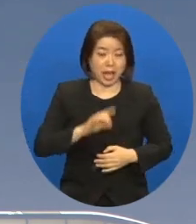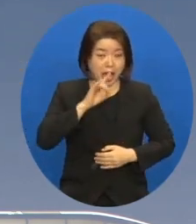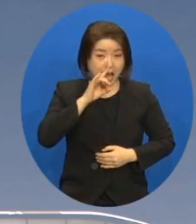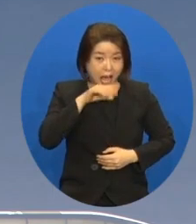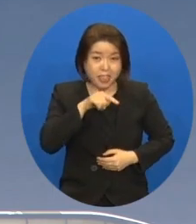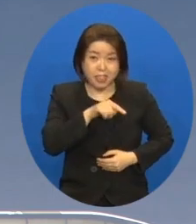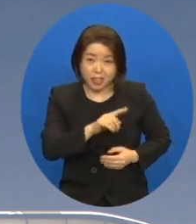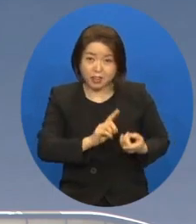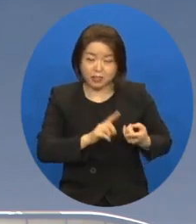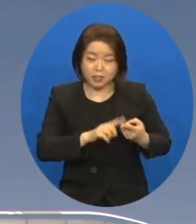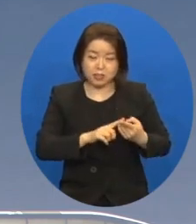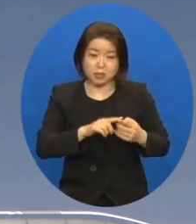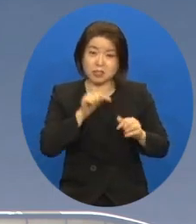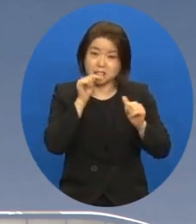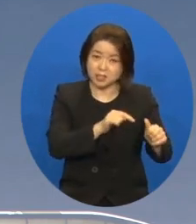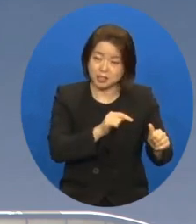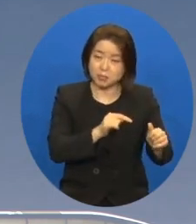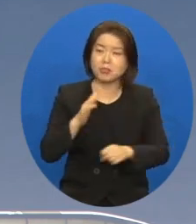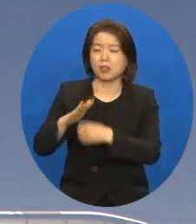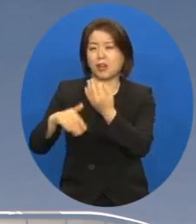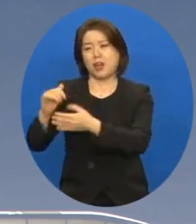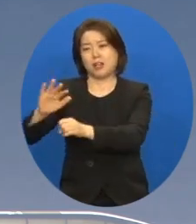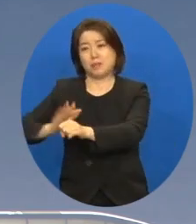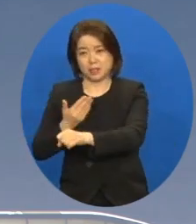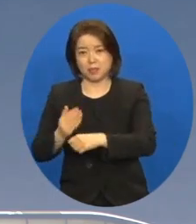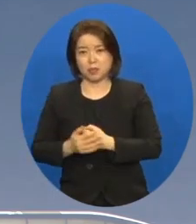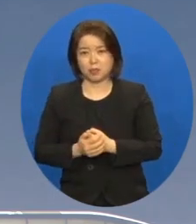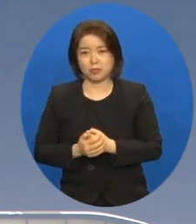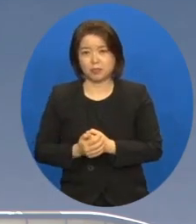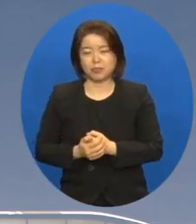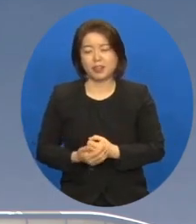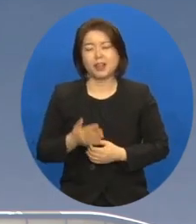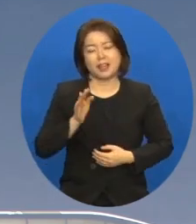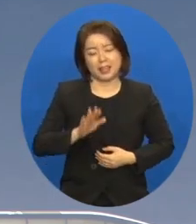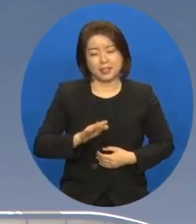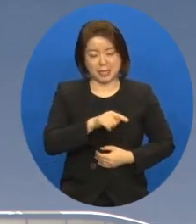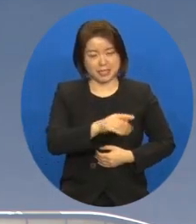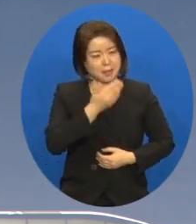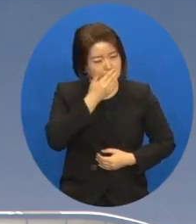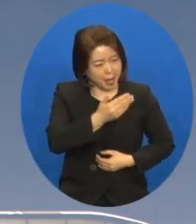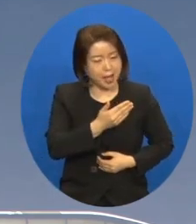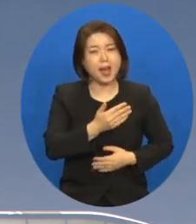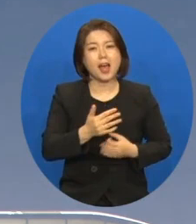하라고 하셨다면 하나님 잘못이죠. 되니까 하라고 하신 거 아니겠어요?